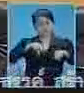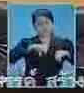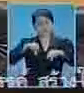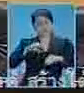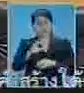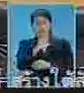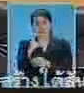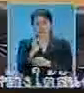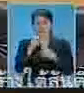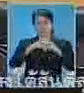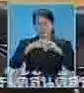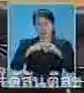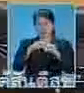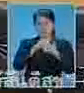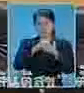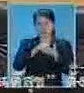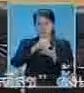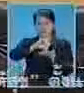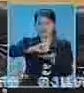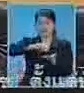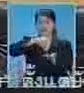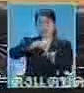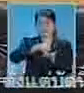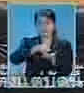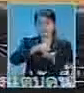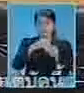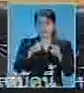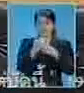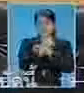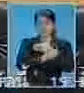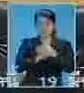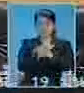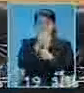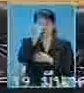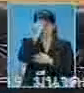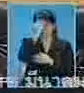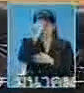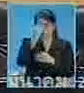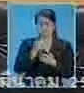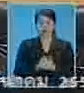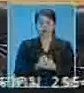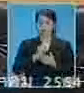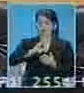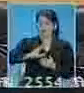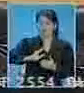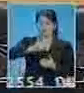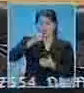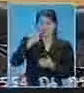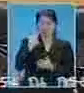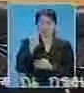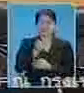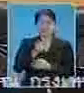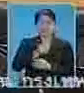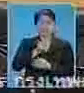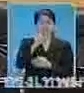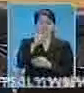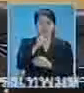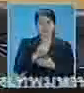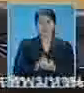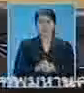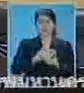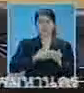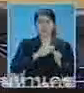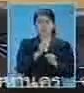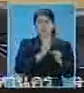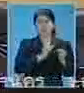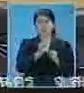พื่อแก้ปัญหาฟื้นฟูประเทศของเขาให้กลับเข้ามาอยู่ในสภาพเดิมๆผมต้องขออนุญาตเรียนนะครับมันเป็น